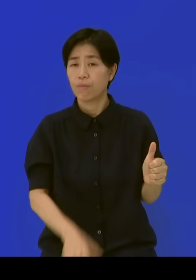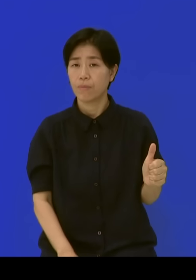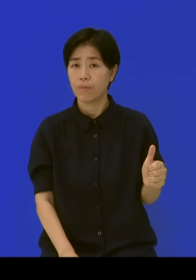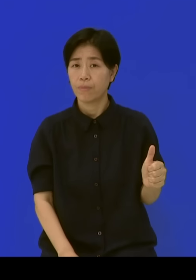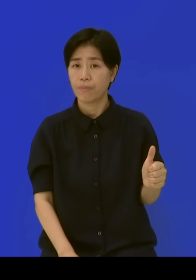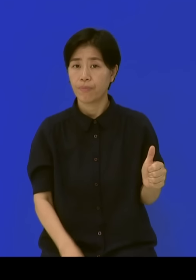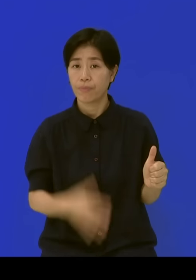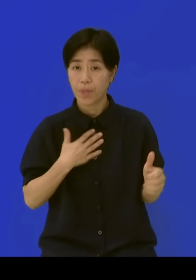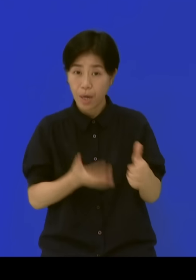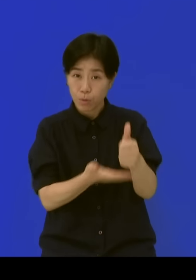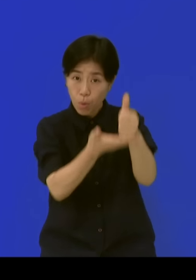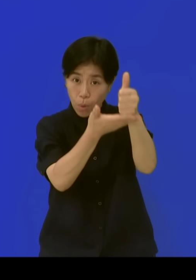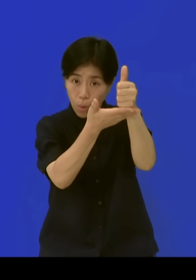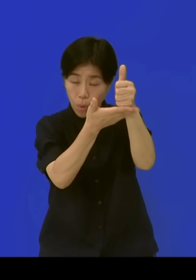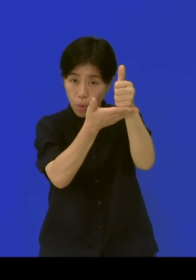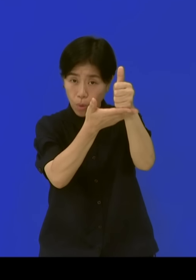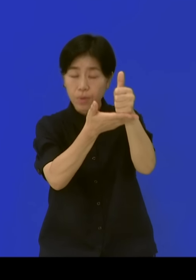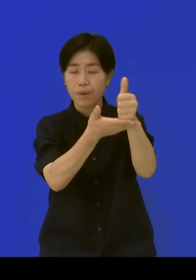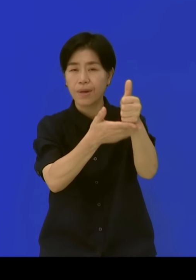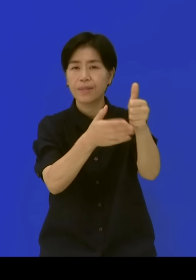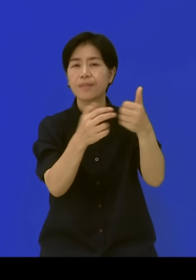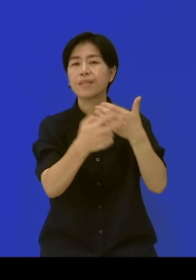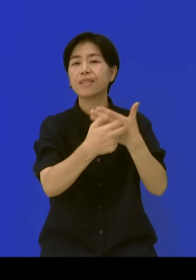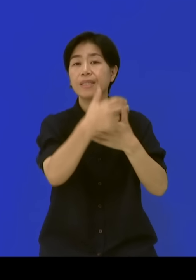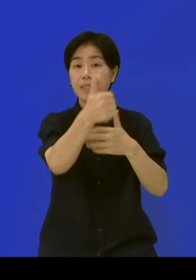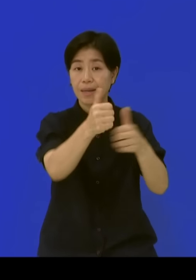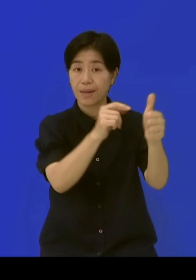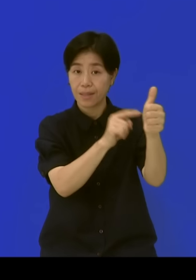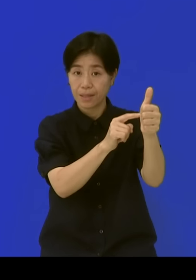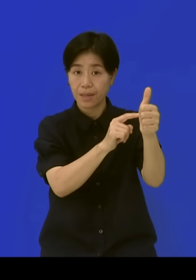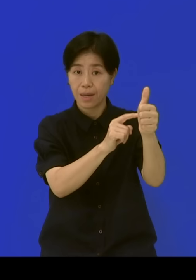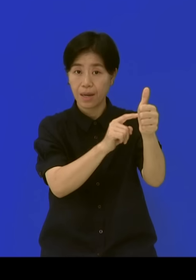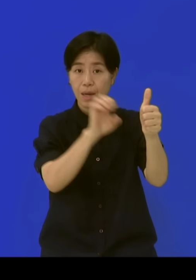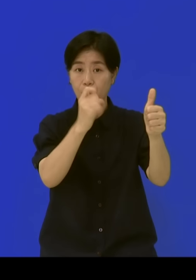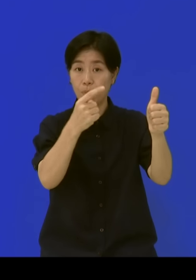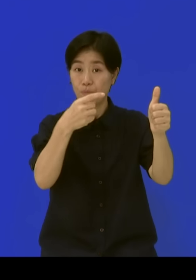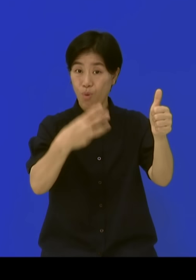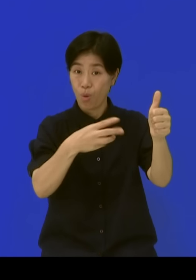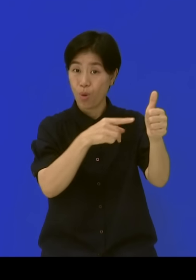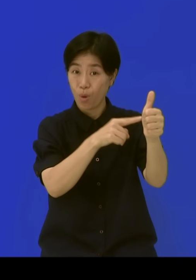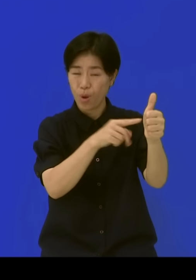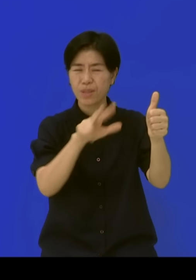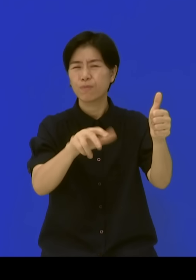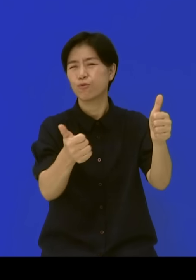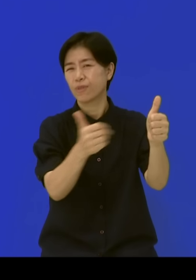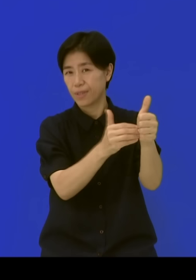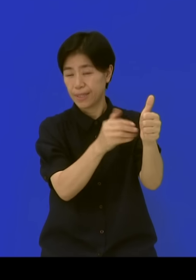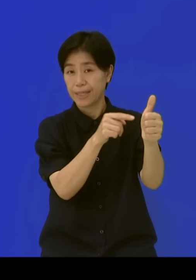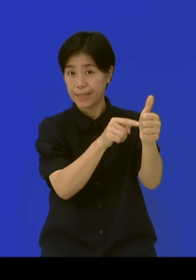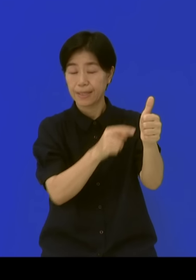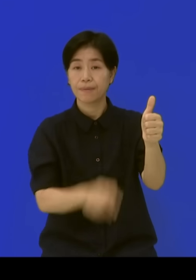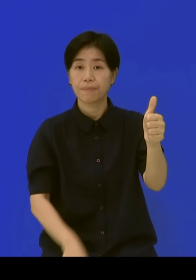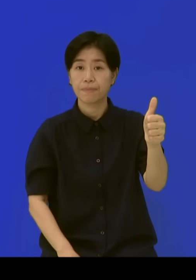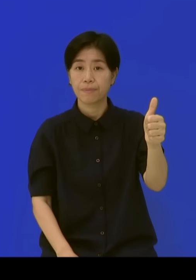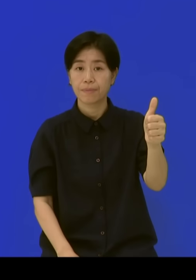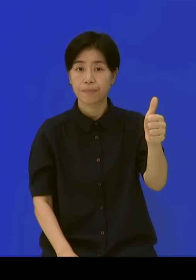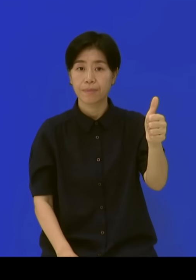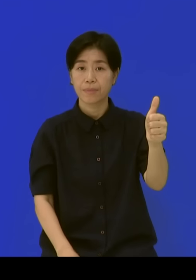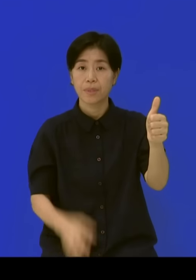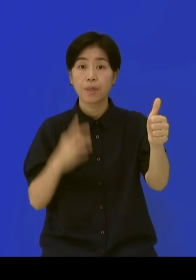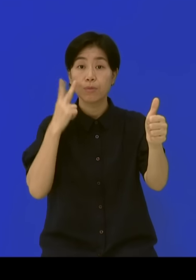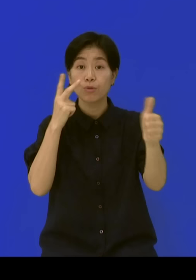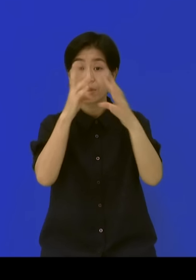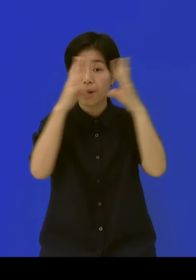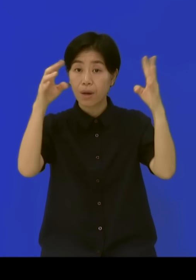제가 존경하는 인류학자이자 감염내과 의사 중에 폴 파머라는 분이 계십니다. 지금은 작고하셨는데요. 그분이 하버드 강의에서